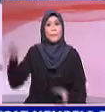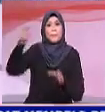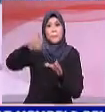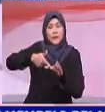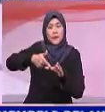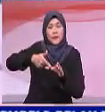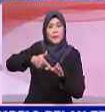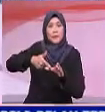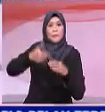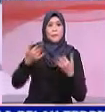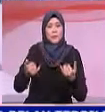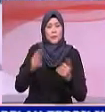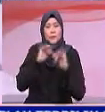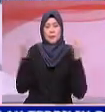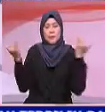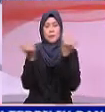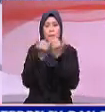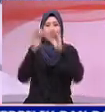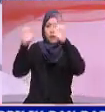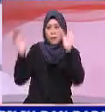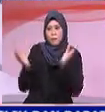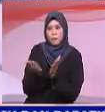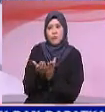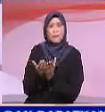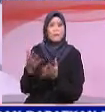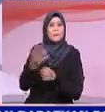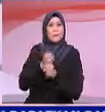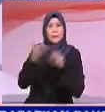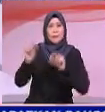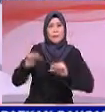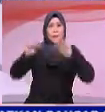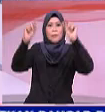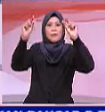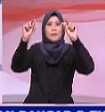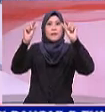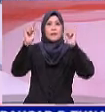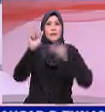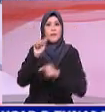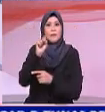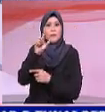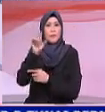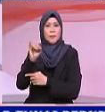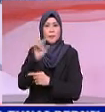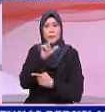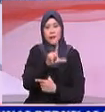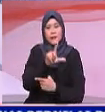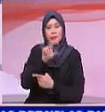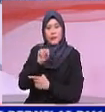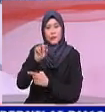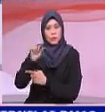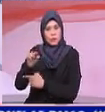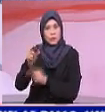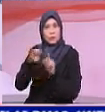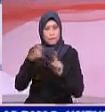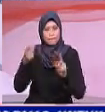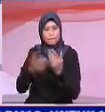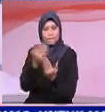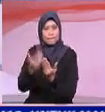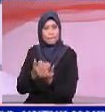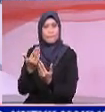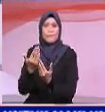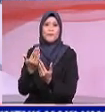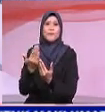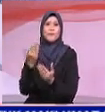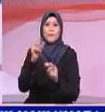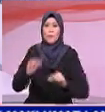Petronas menjadi syarikat tenaga global pertama menghasilkan gas asli cecair LNG daripada dua kemudahan terapung